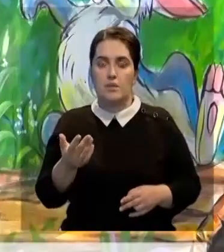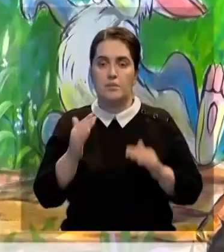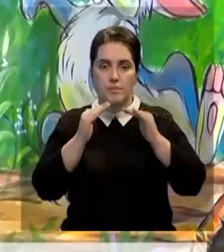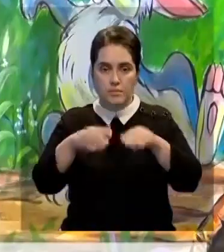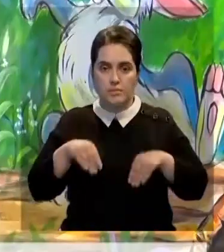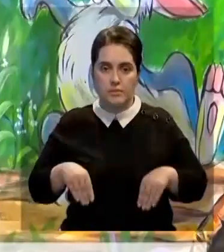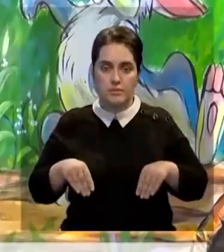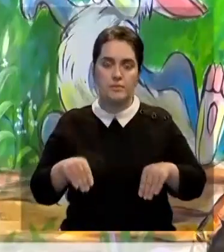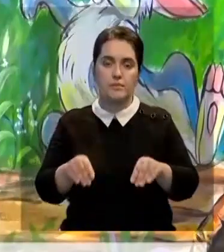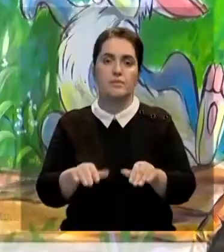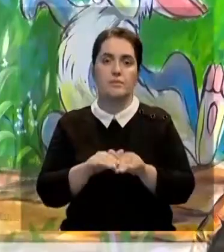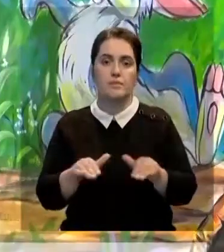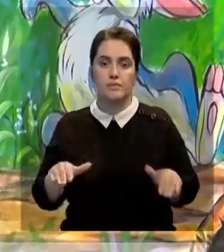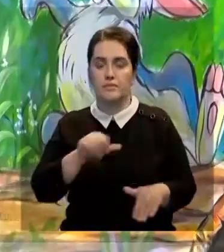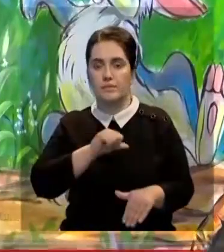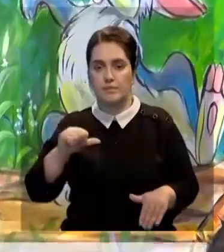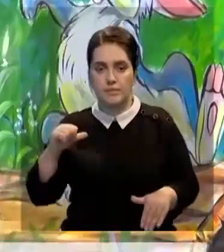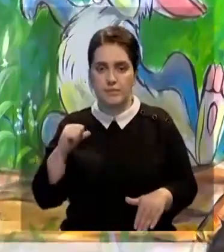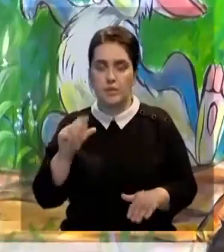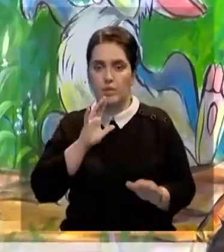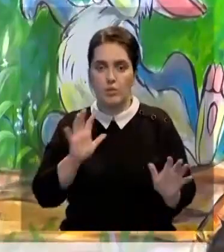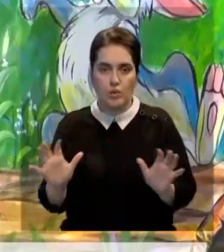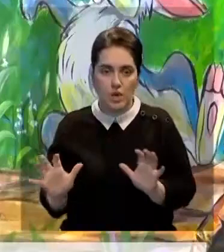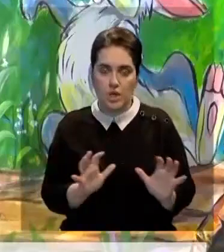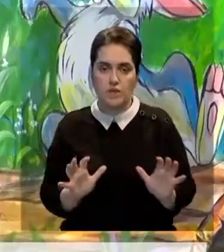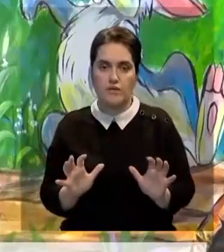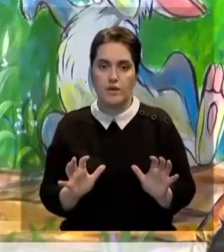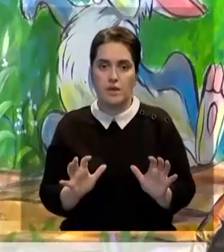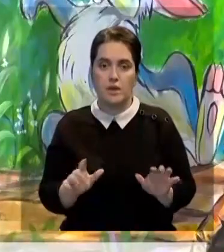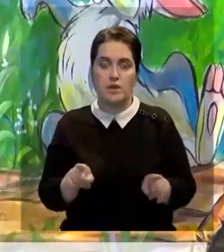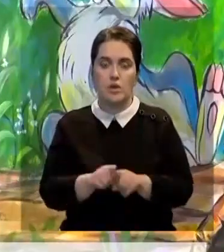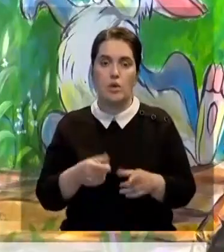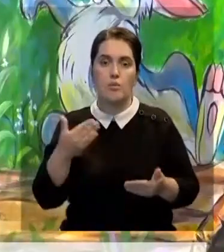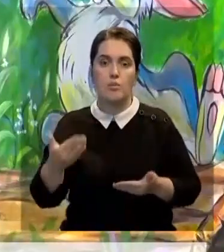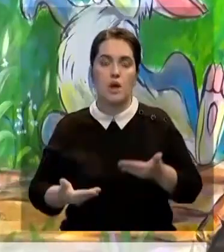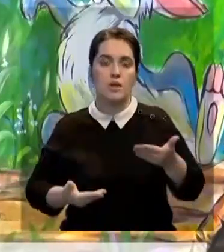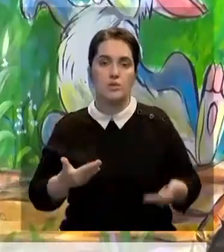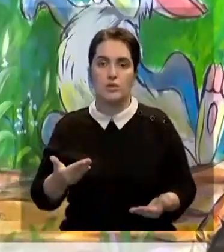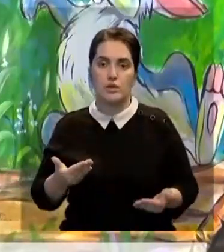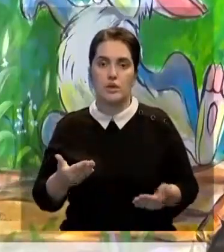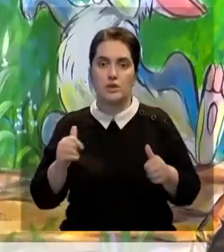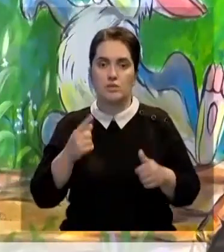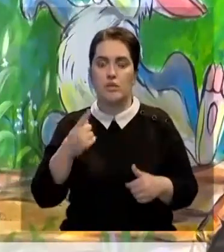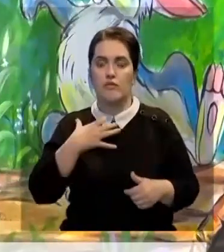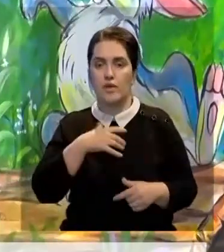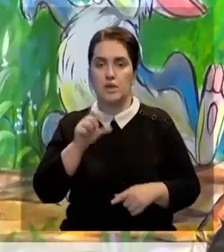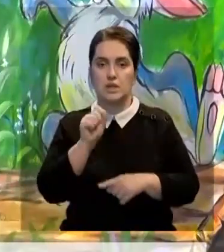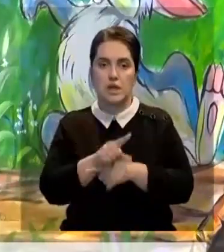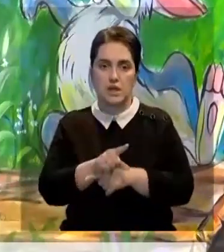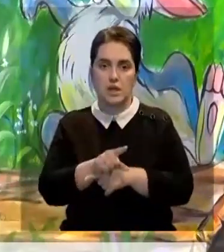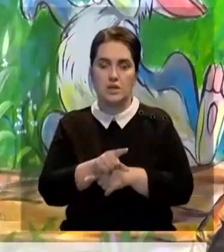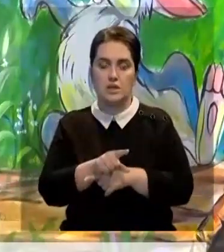научились самостоятельно высаживать растения и ухаживать за ними. Такой подход нам помогает решить одну из важных задач